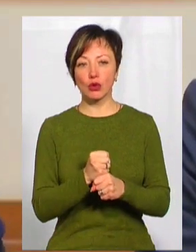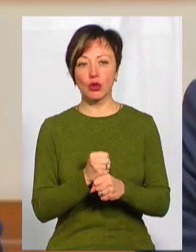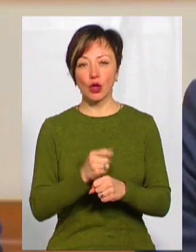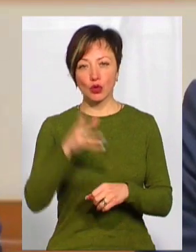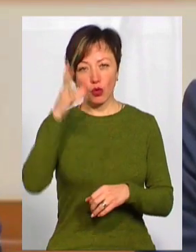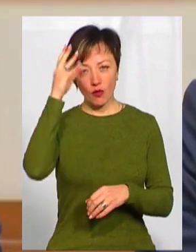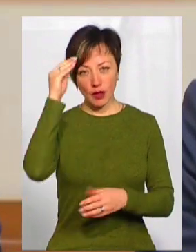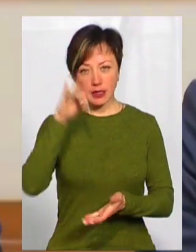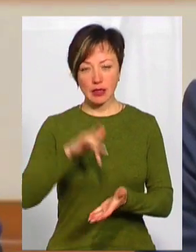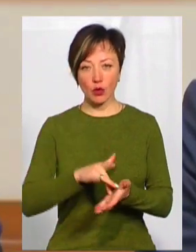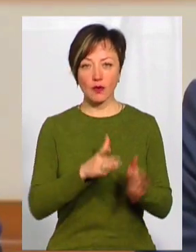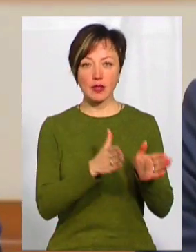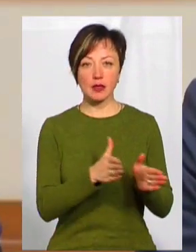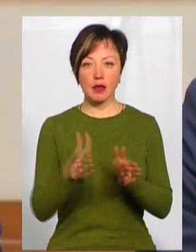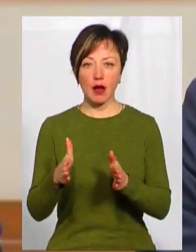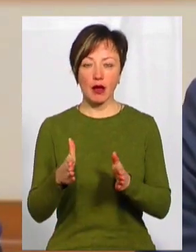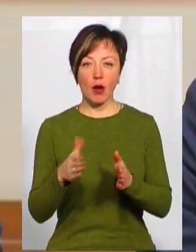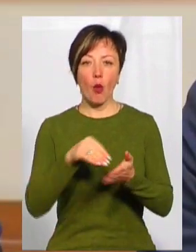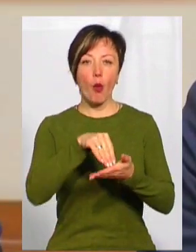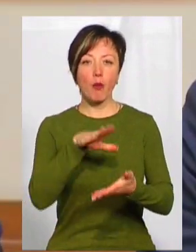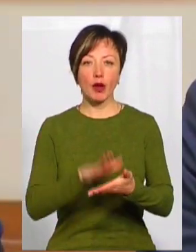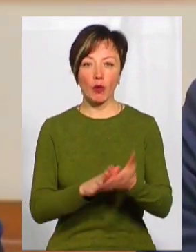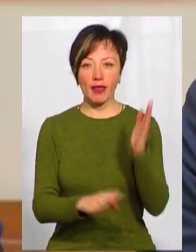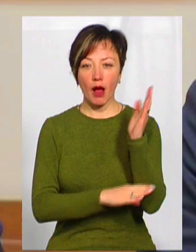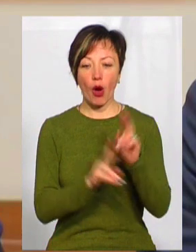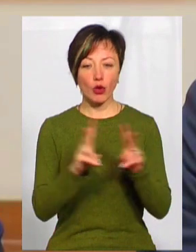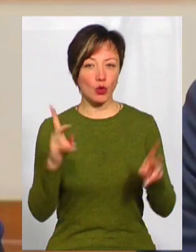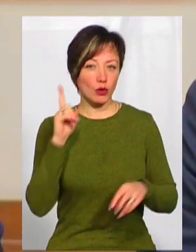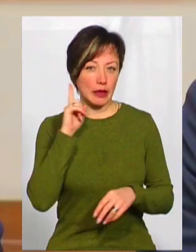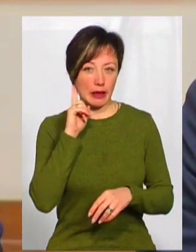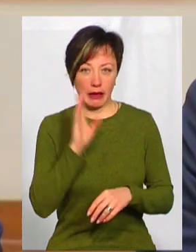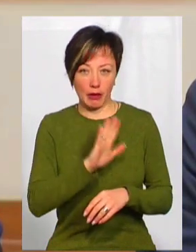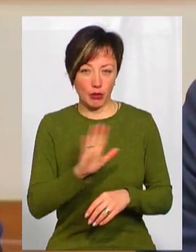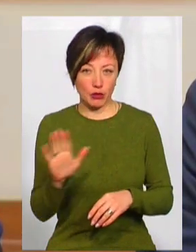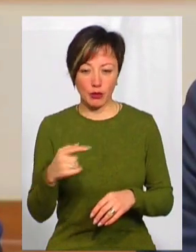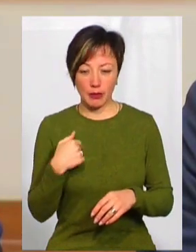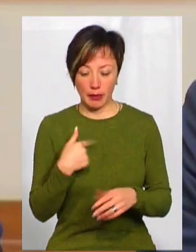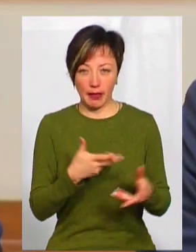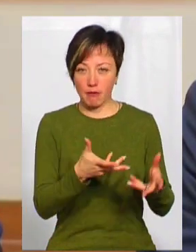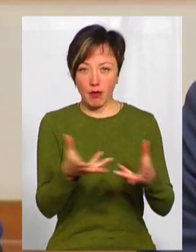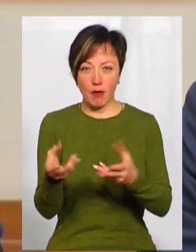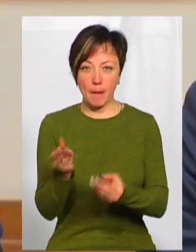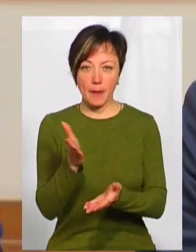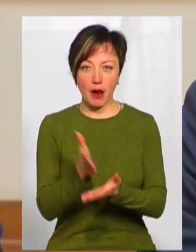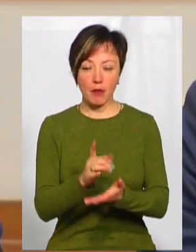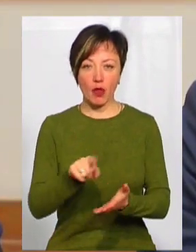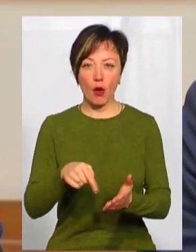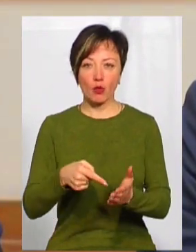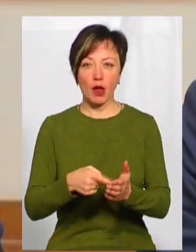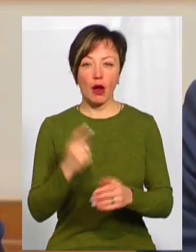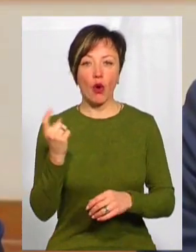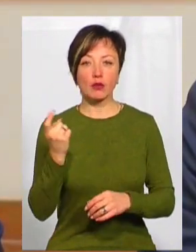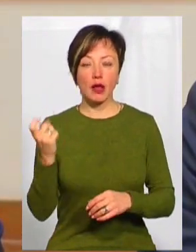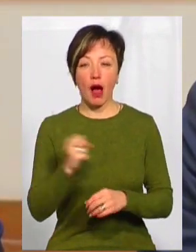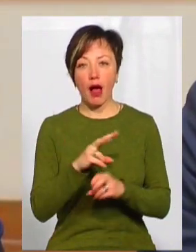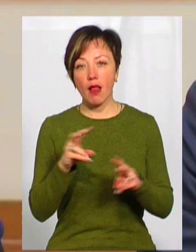урахуванням централізованої системи обліку деревини. Хто не почує, я розумію, що ми там не впливаємо прямо на комунальні господарства, але